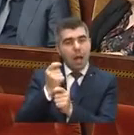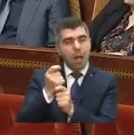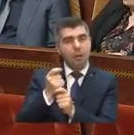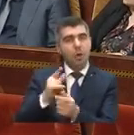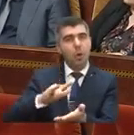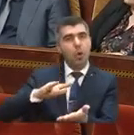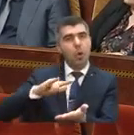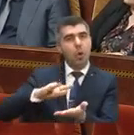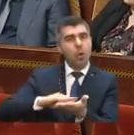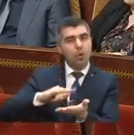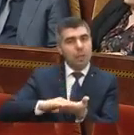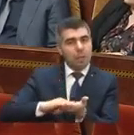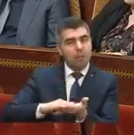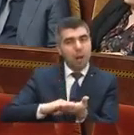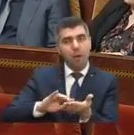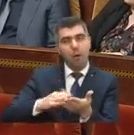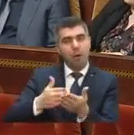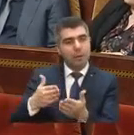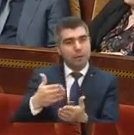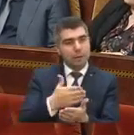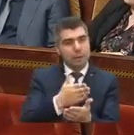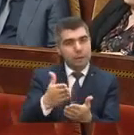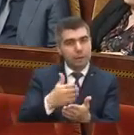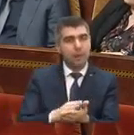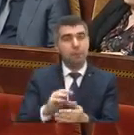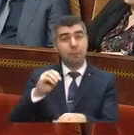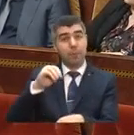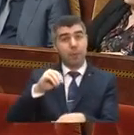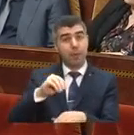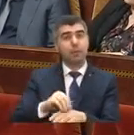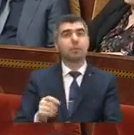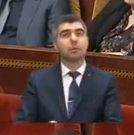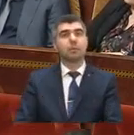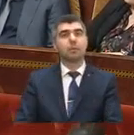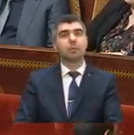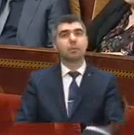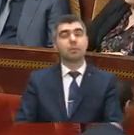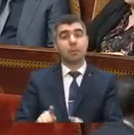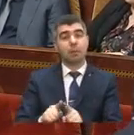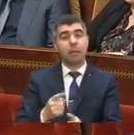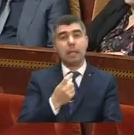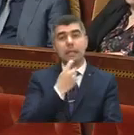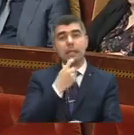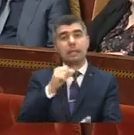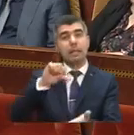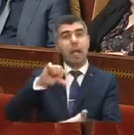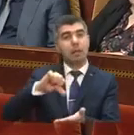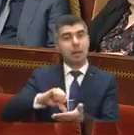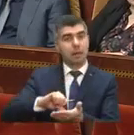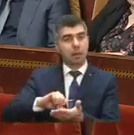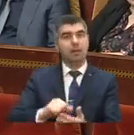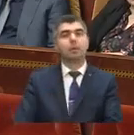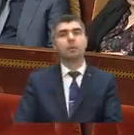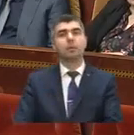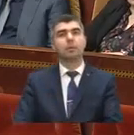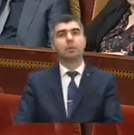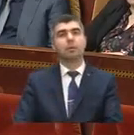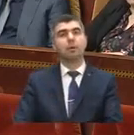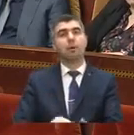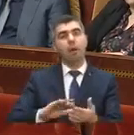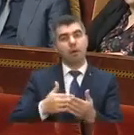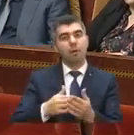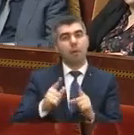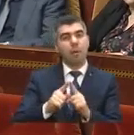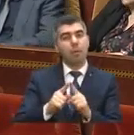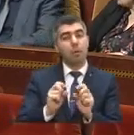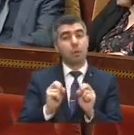عبر إيساقن مرورا بخلالفة، ومحور طهر السوق تازة عبر بورد، وهو ما سيكون له كبير الأثر